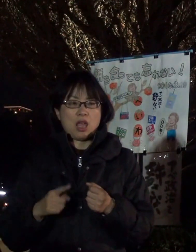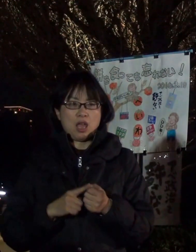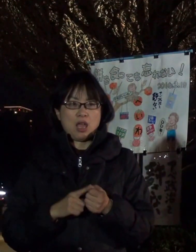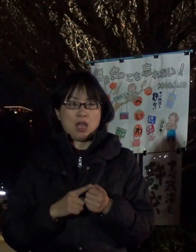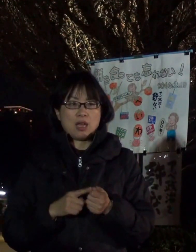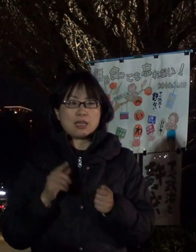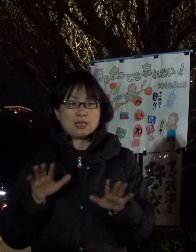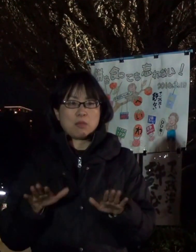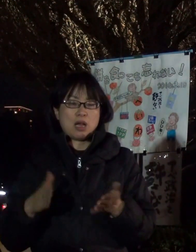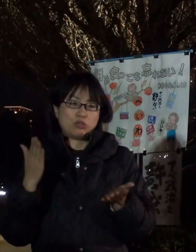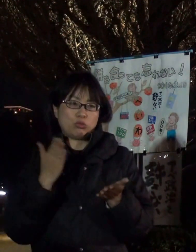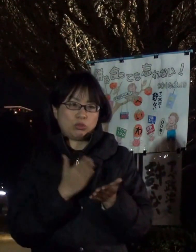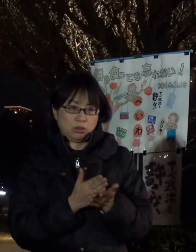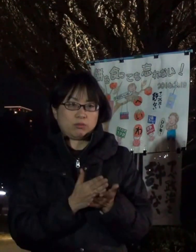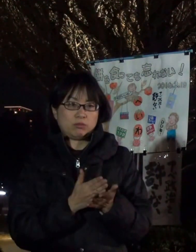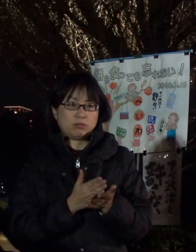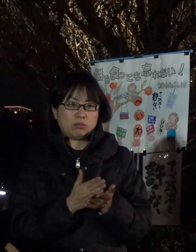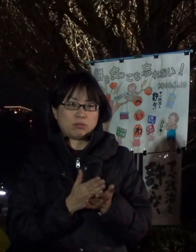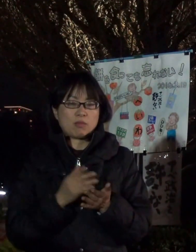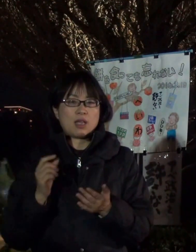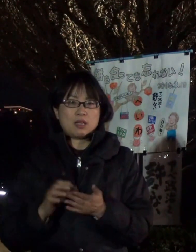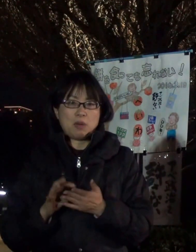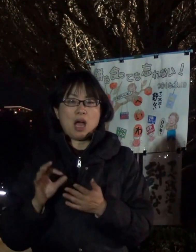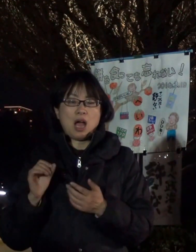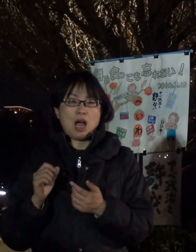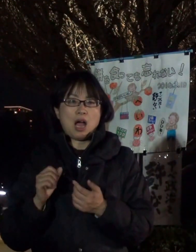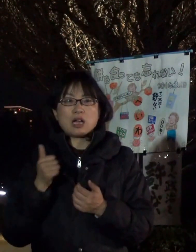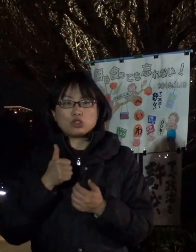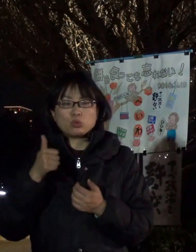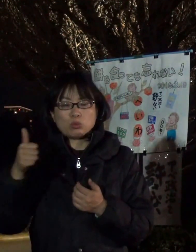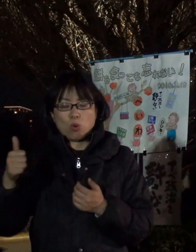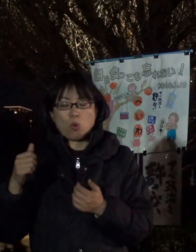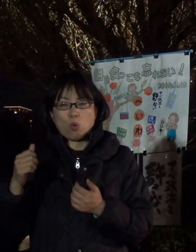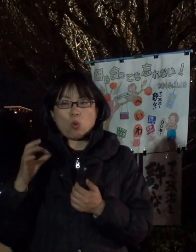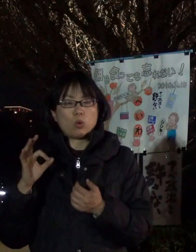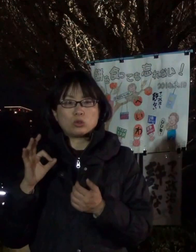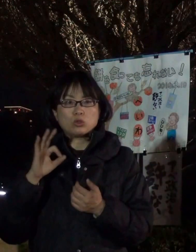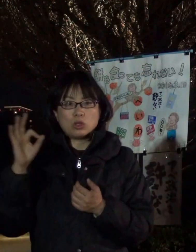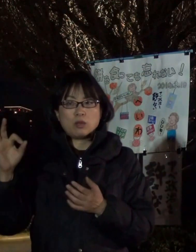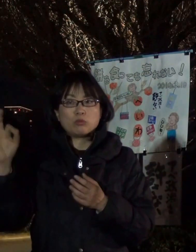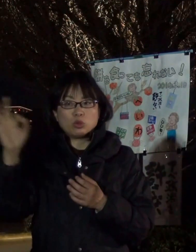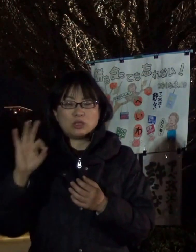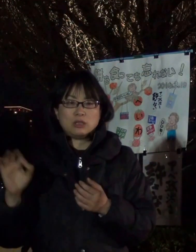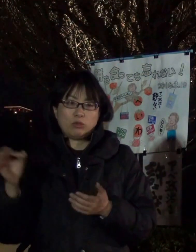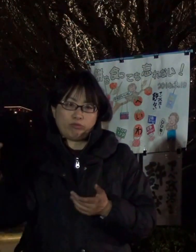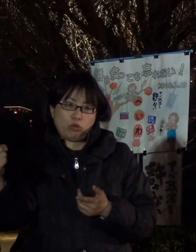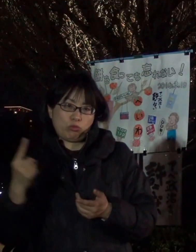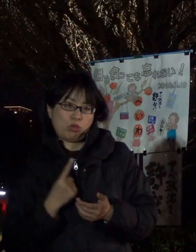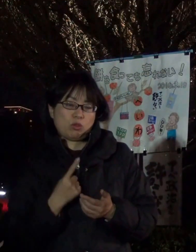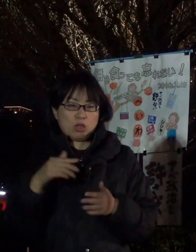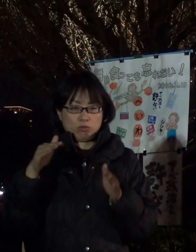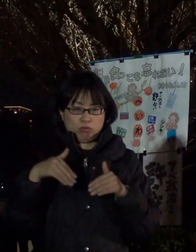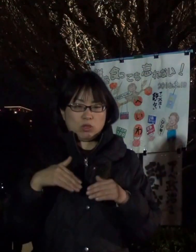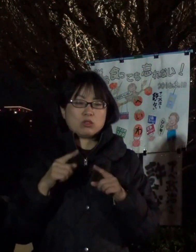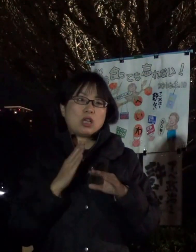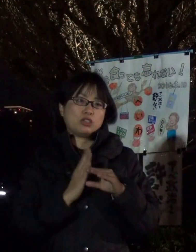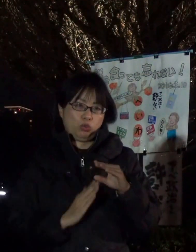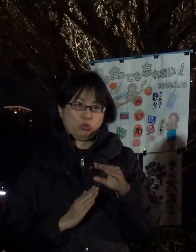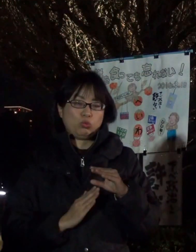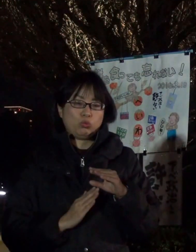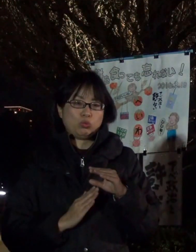ので現場に届き次第交換して試験焼却を行う予定ということを説明してたんですけども、聞い